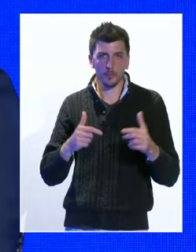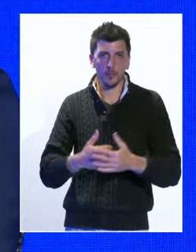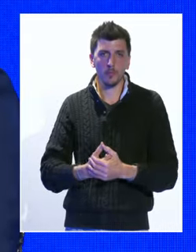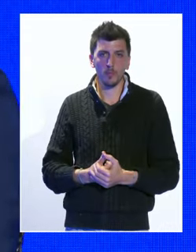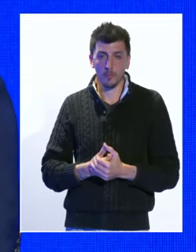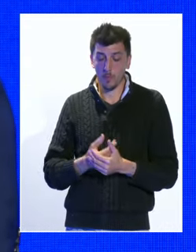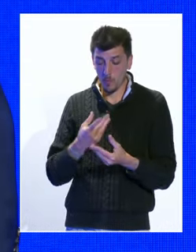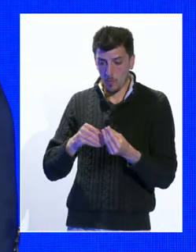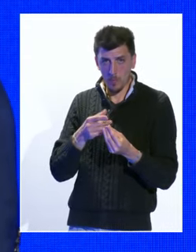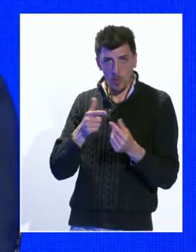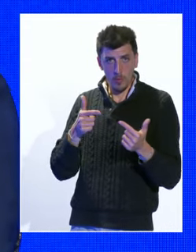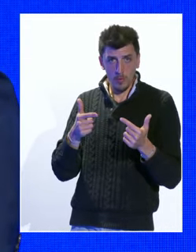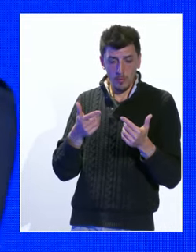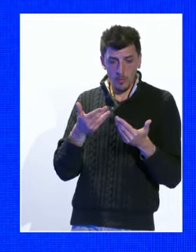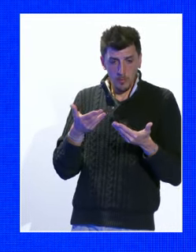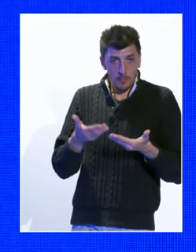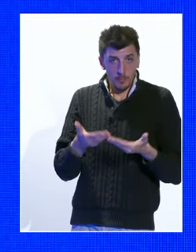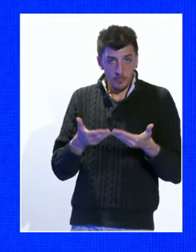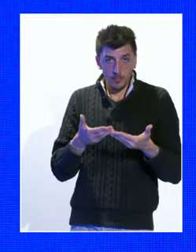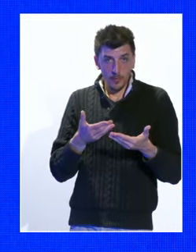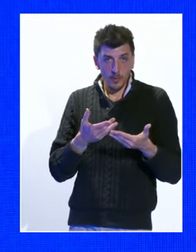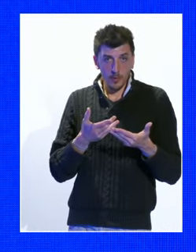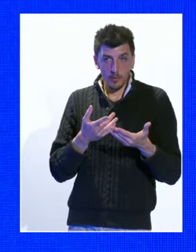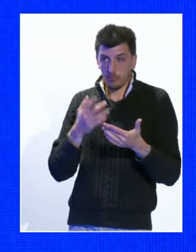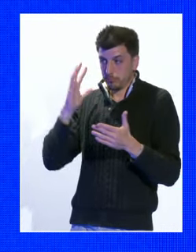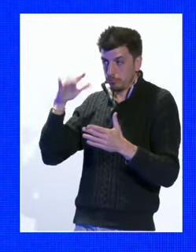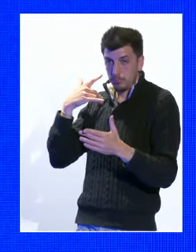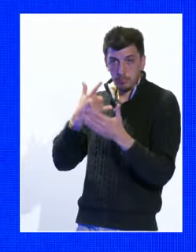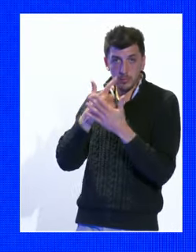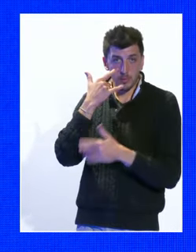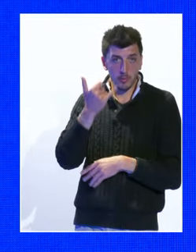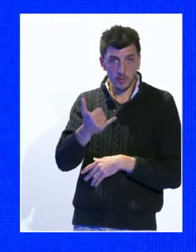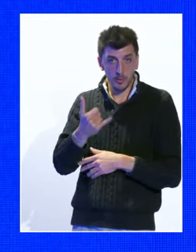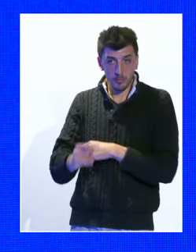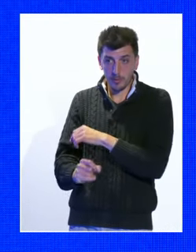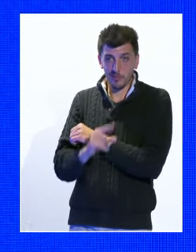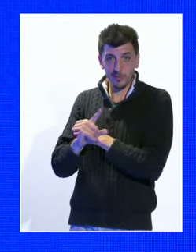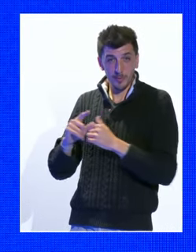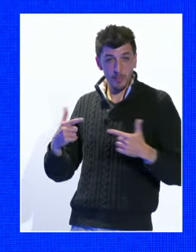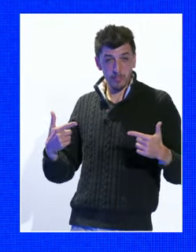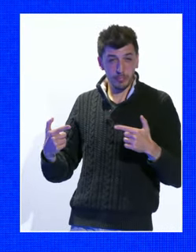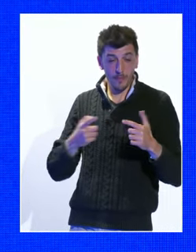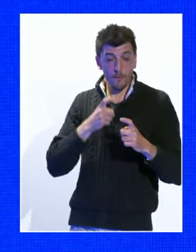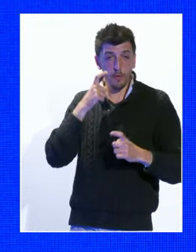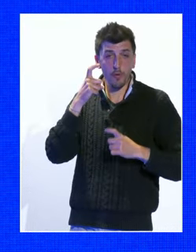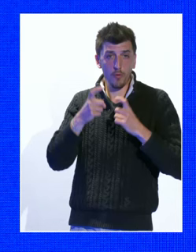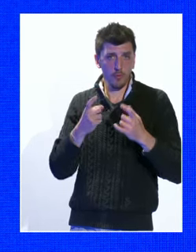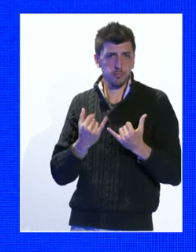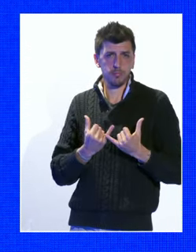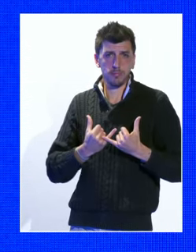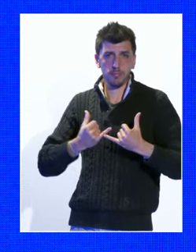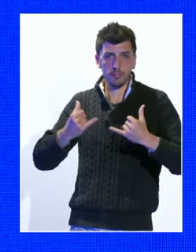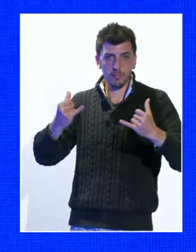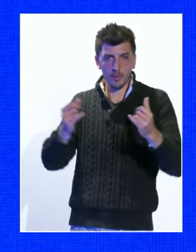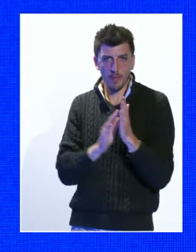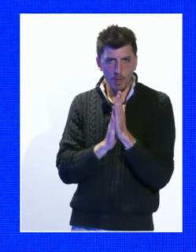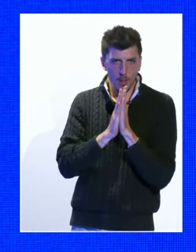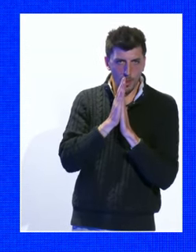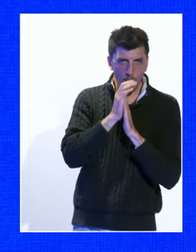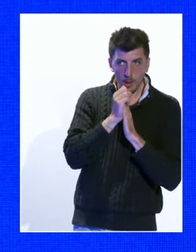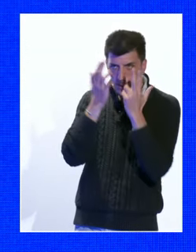Ce monde est plus violent en réalité qu'il ne l'a jamais été, entièrement tourné vers l'esprit de domination et la volonté de